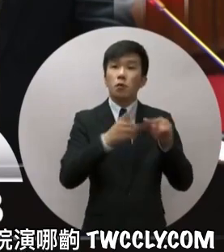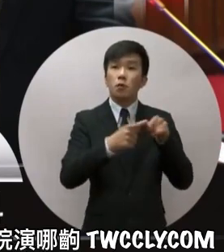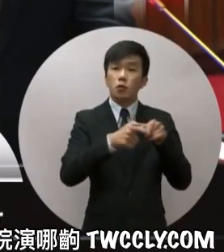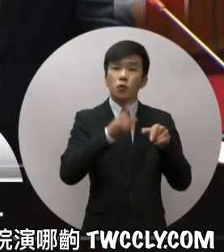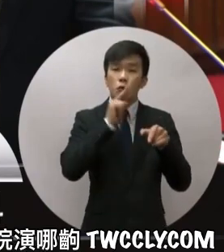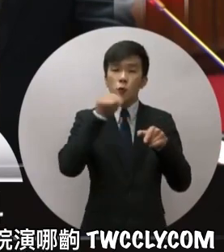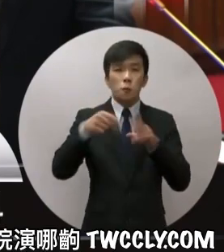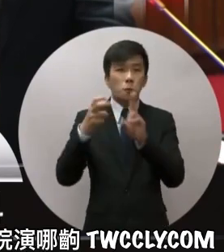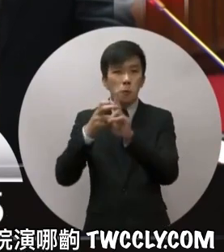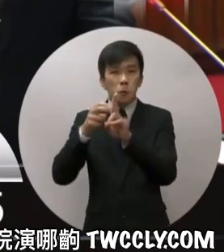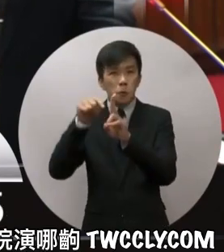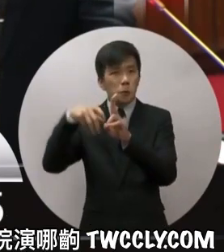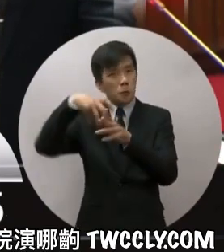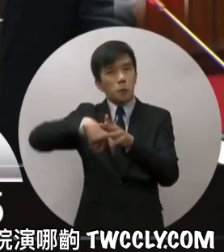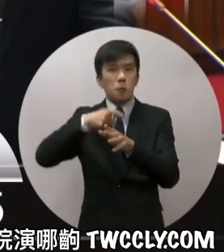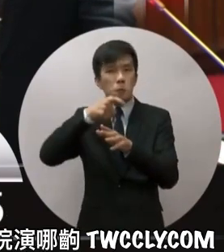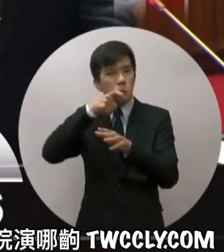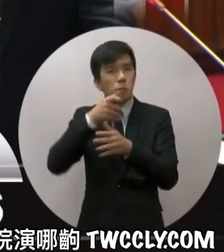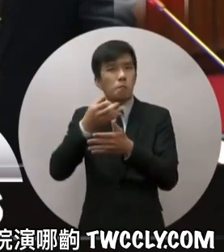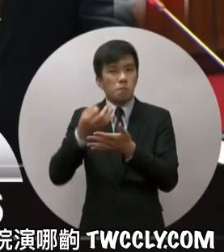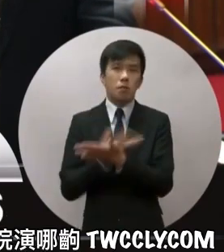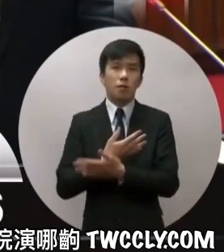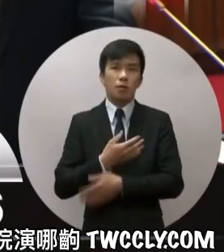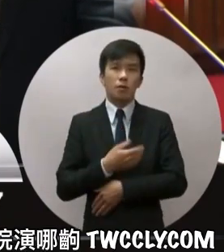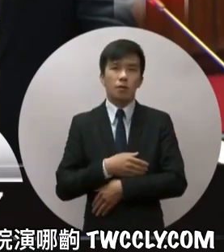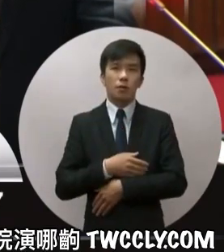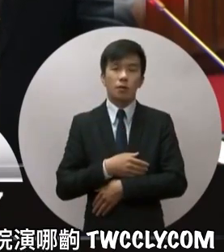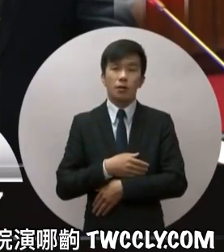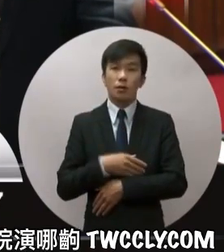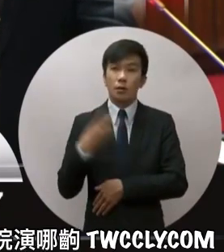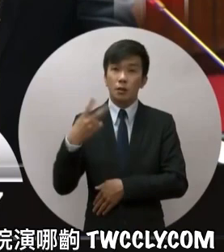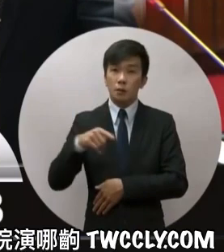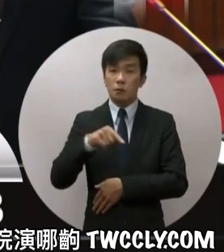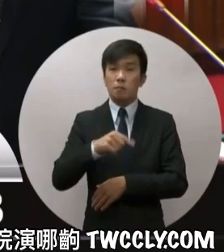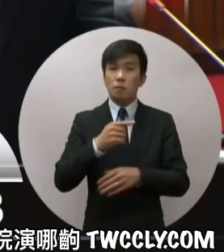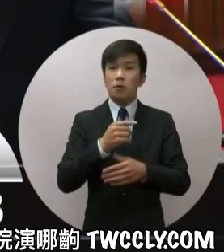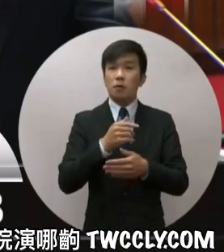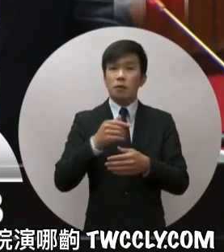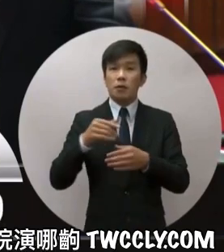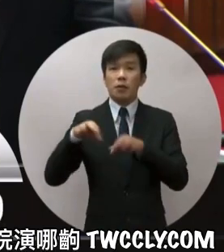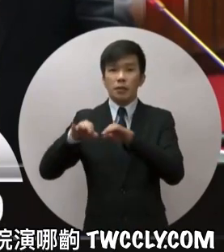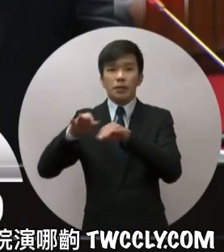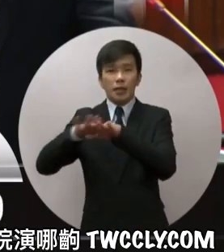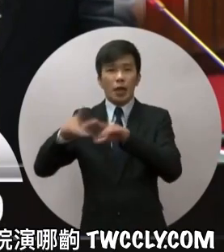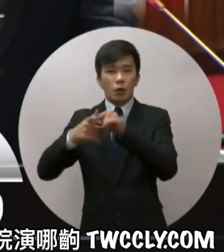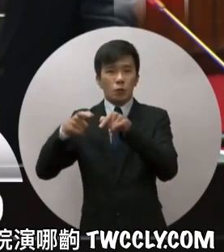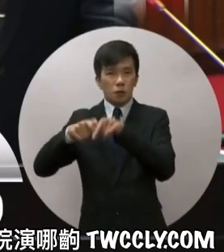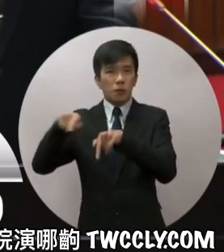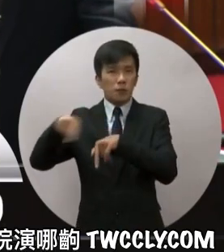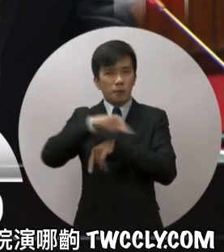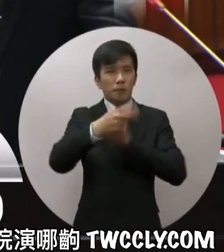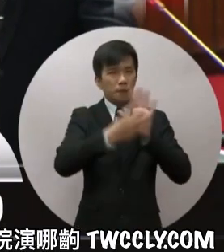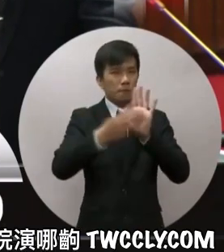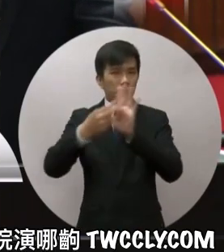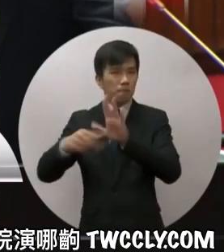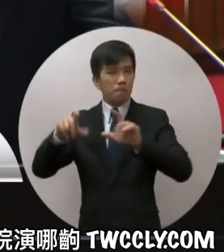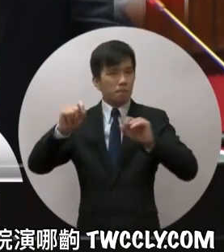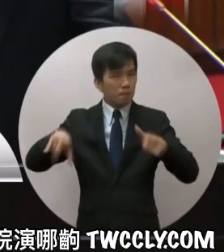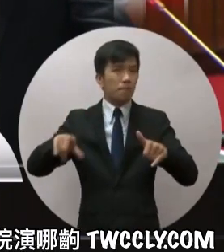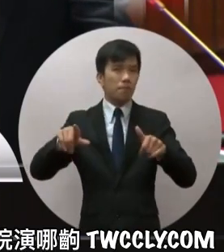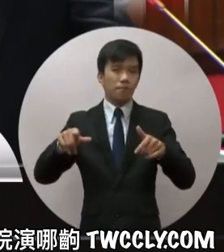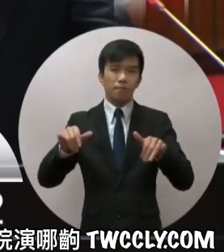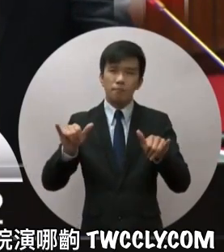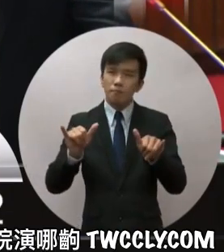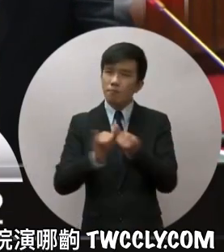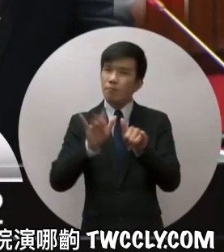座椅結構有問題的部分跟車安中心的這個說明它互相有矛盾的部分那請問院長針對這